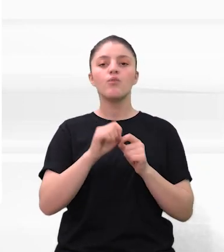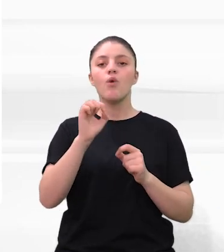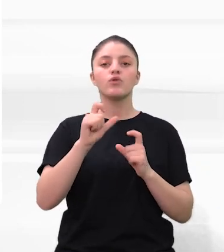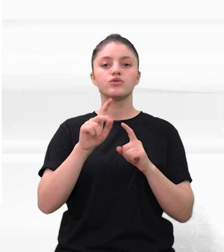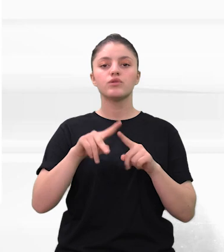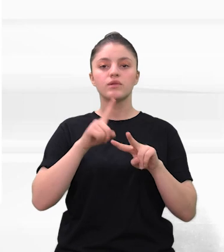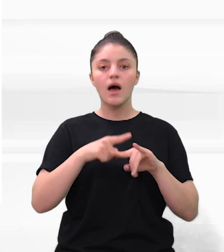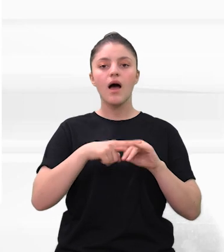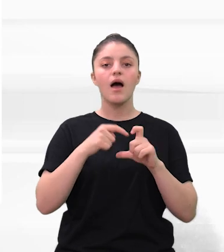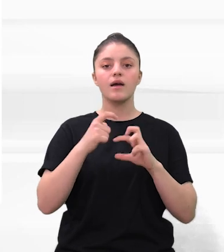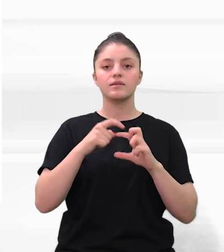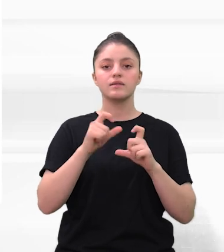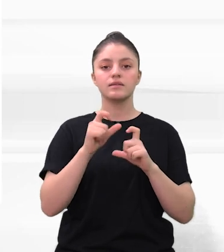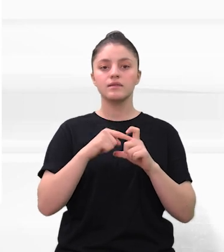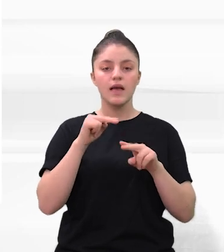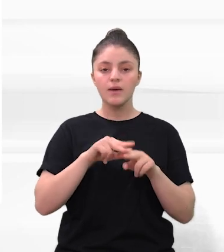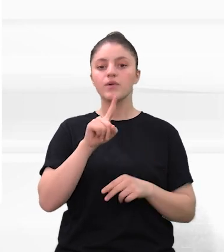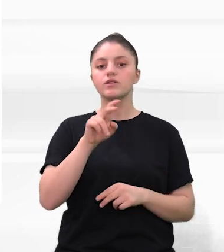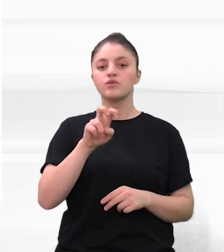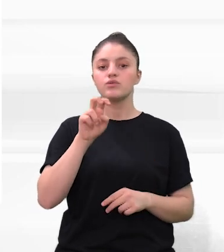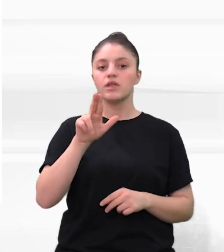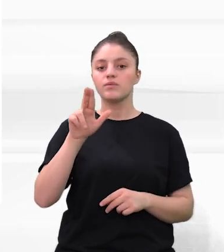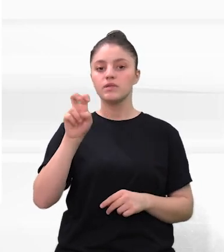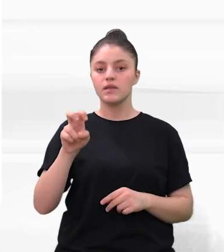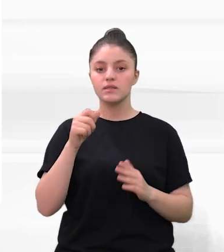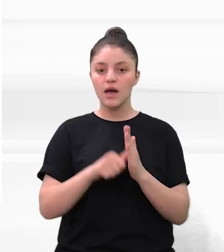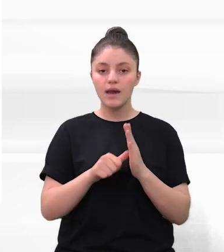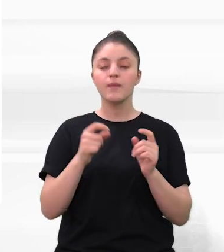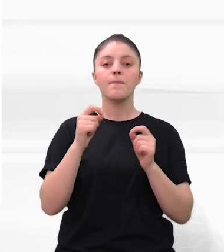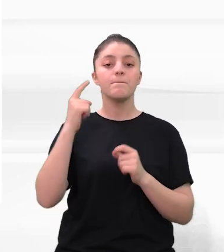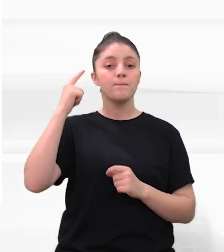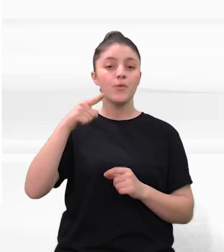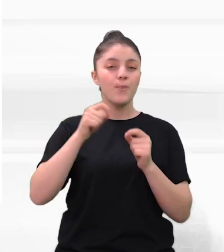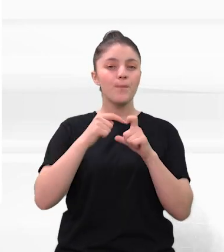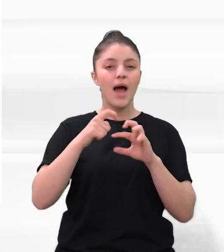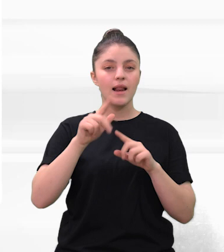1878 yılında imzalanan Berlin Antlaşması'yla